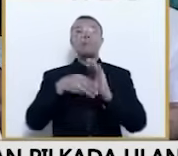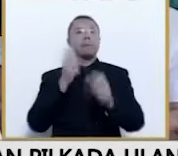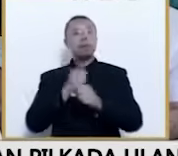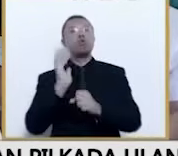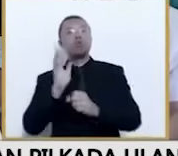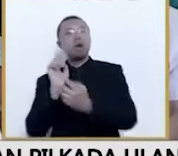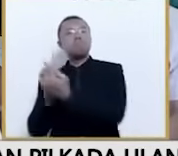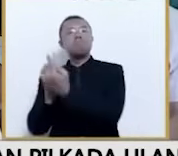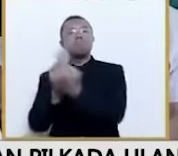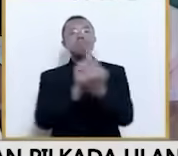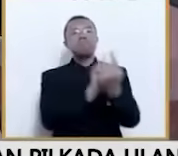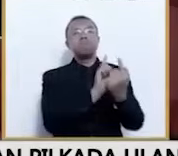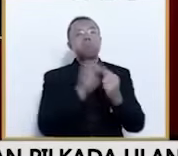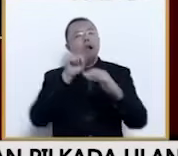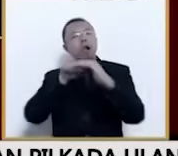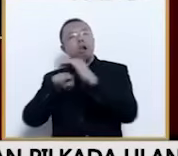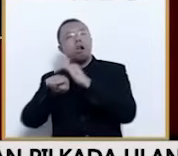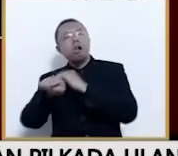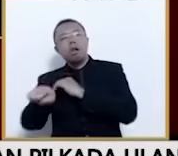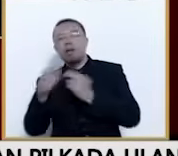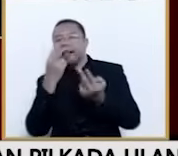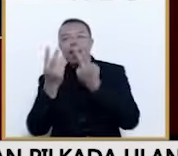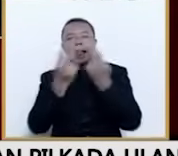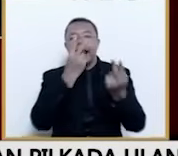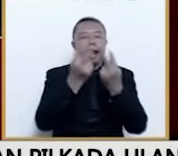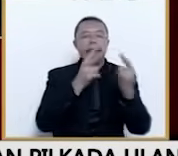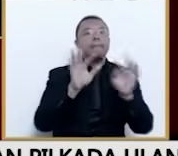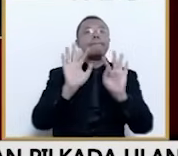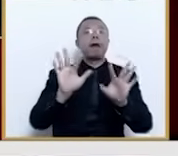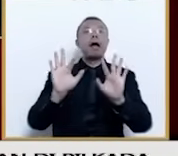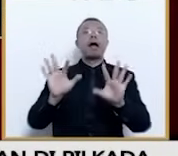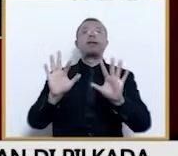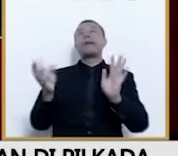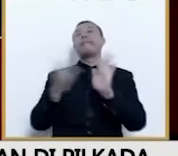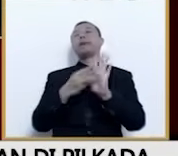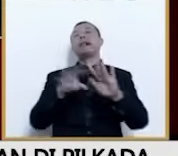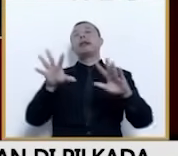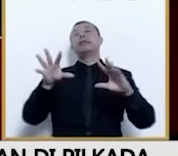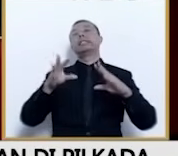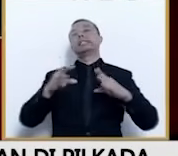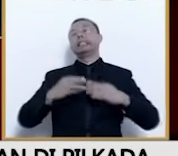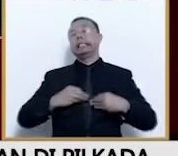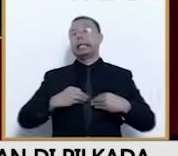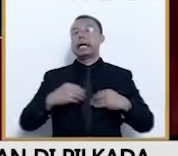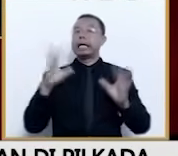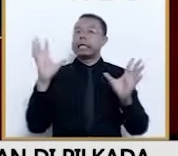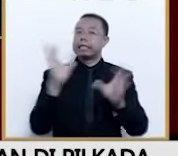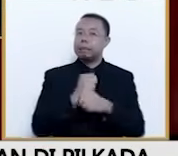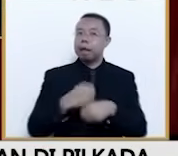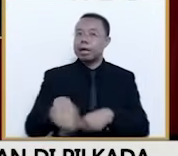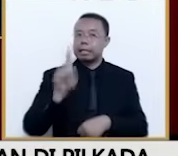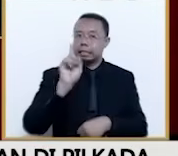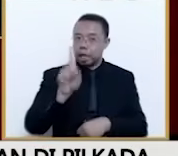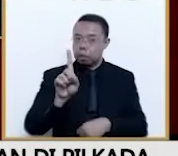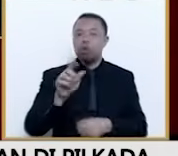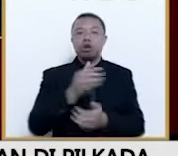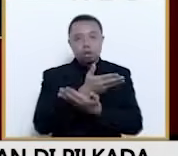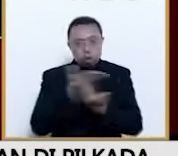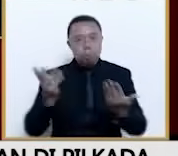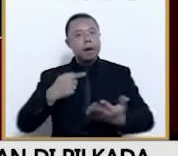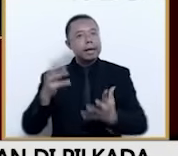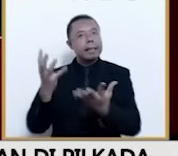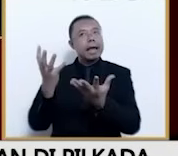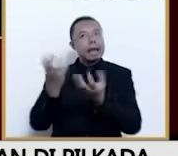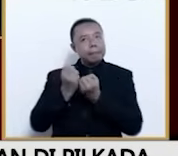sudah menyapa, belusukan, dan mendapati banyak sekali masalah. kesimpulannya hanya satu, semua yang